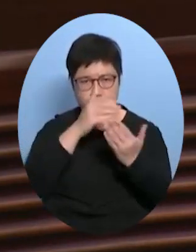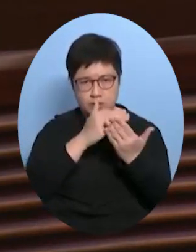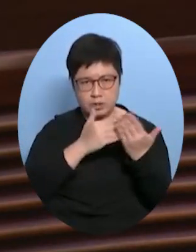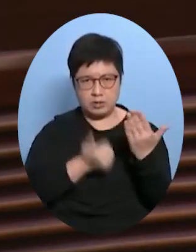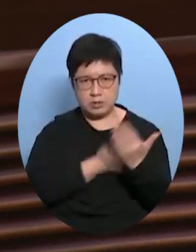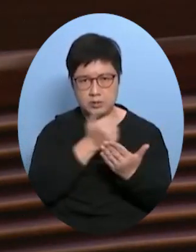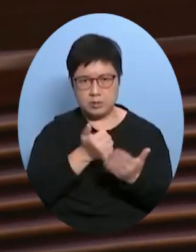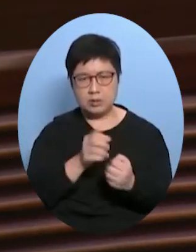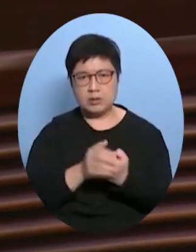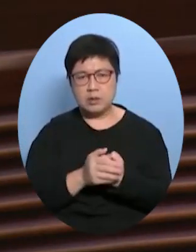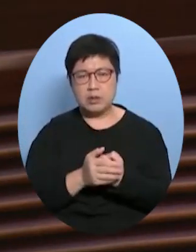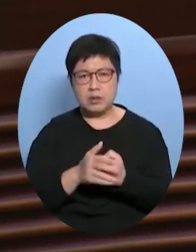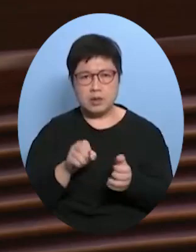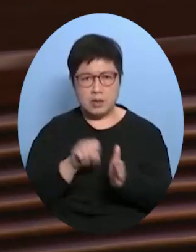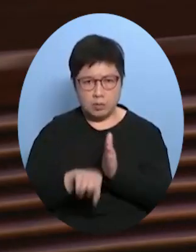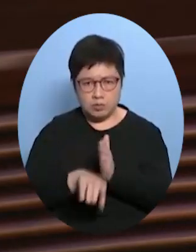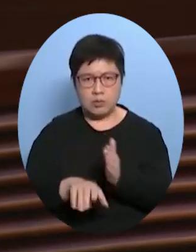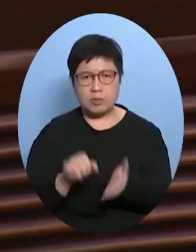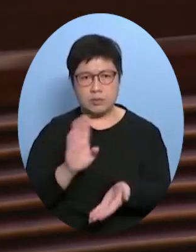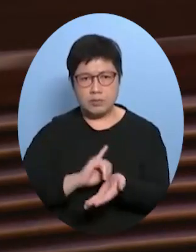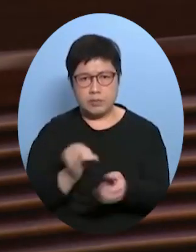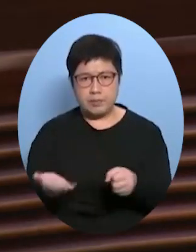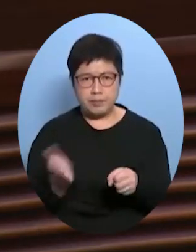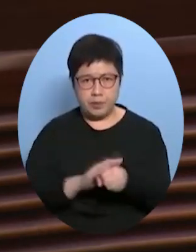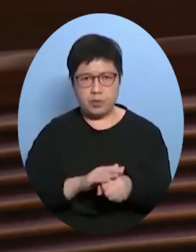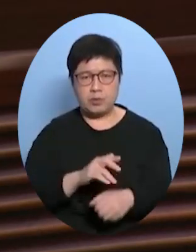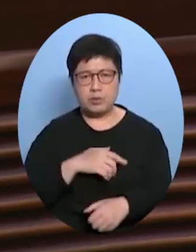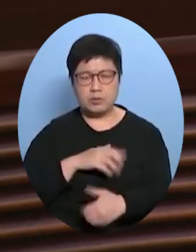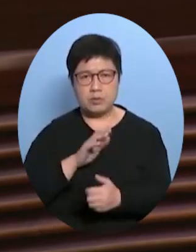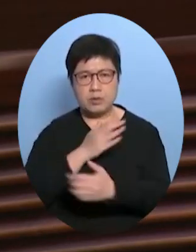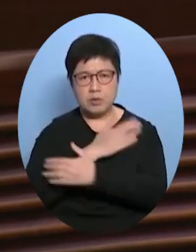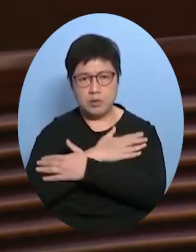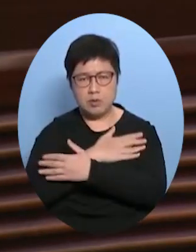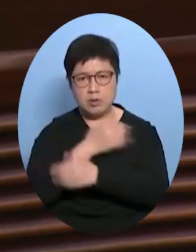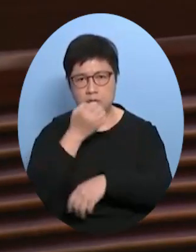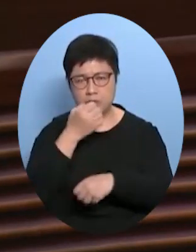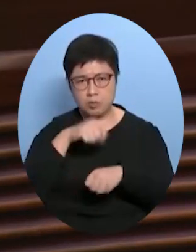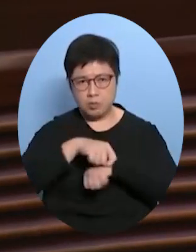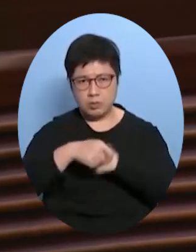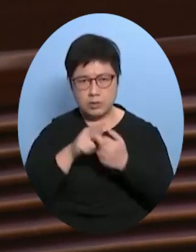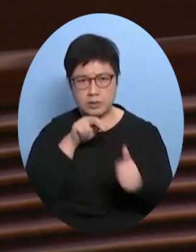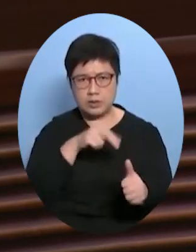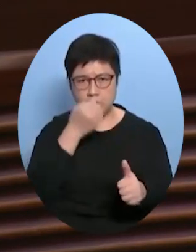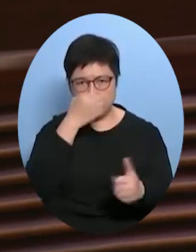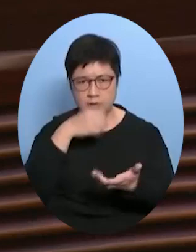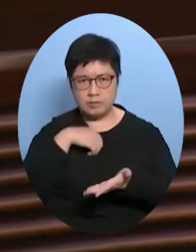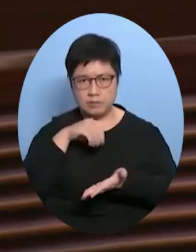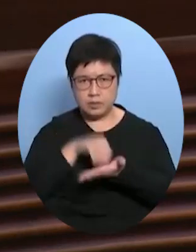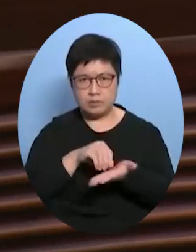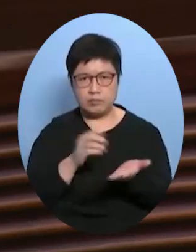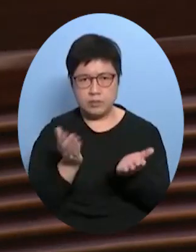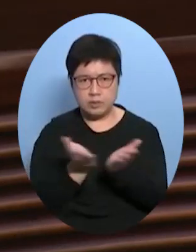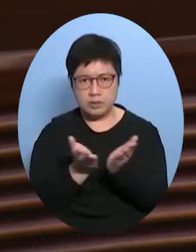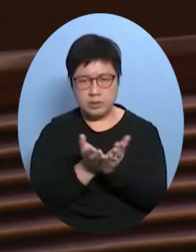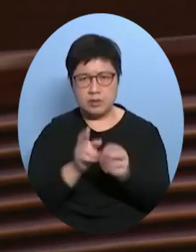了選舉制度的漏洞，將為愛國者治港提供堅實的制度保障，使一國兩制的